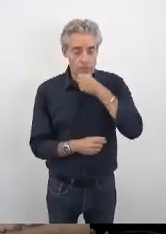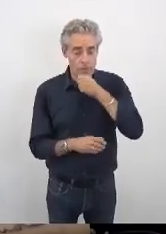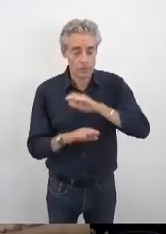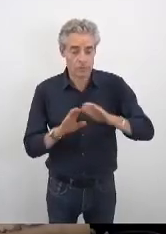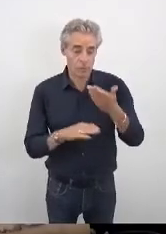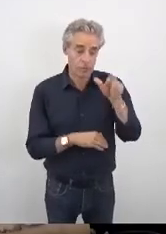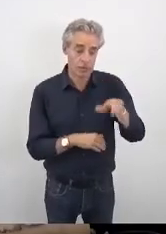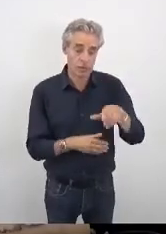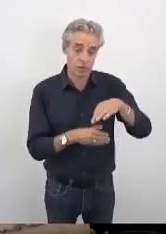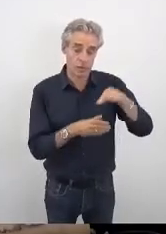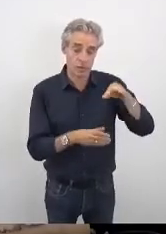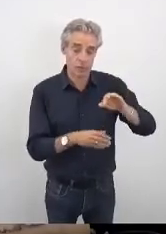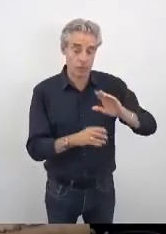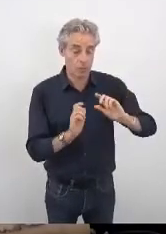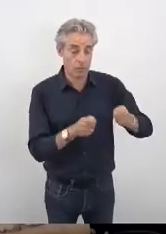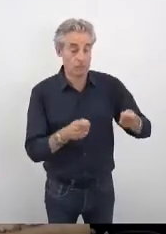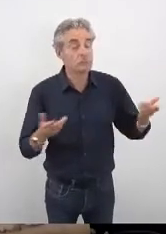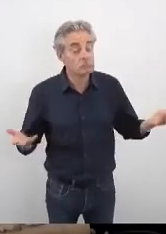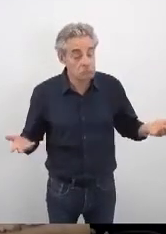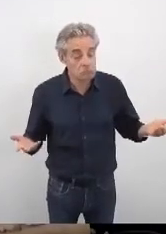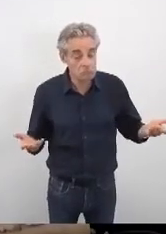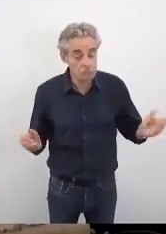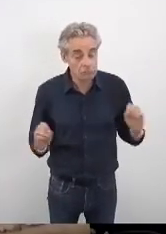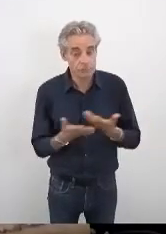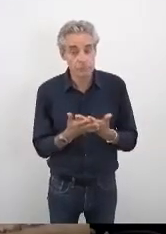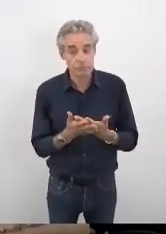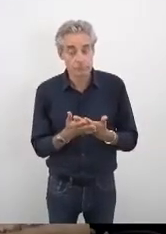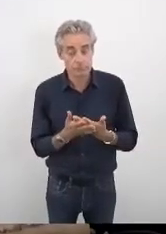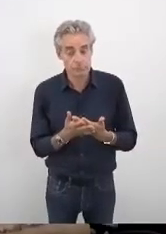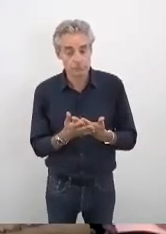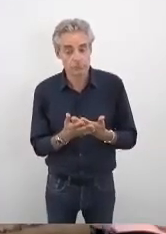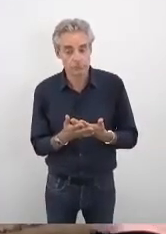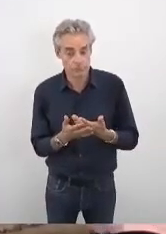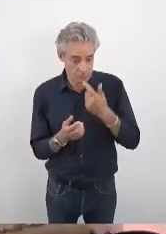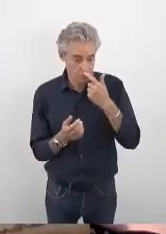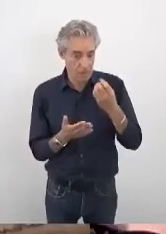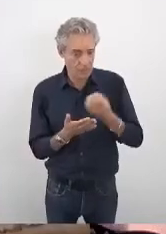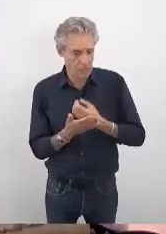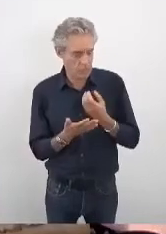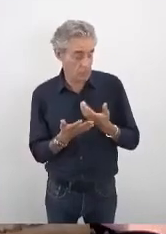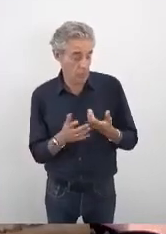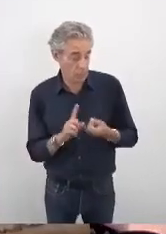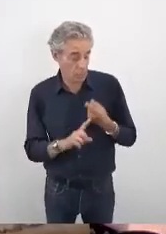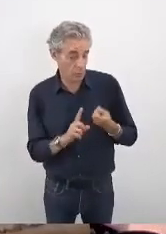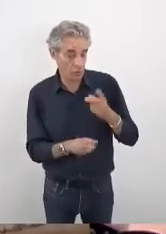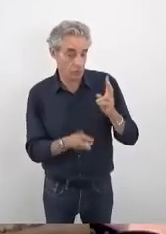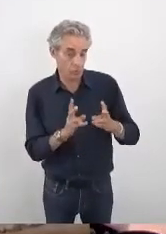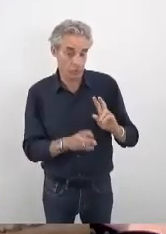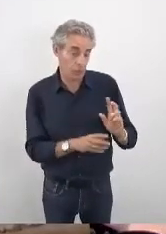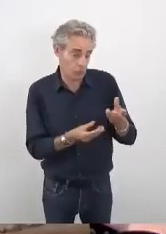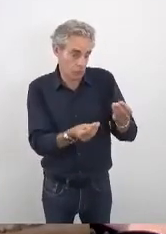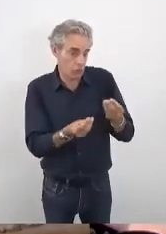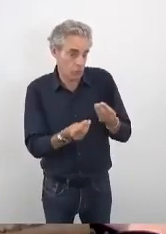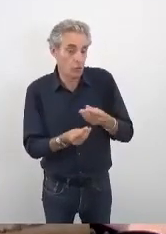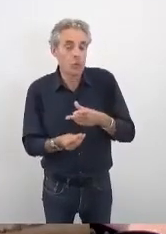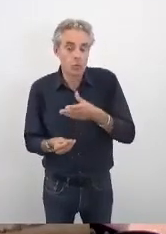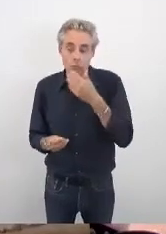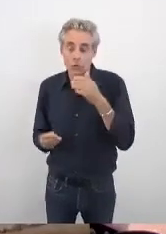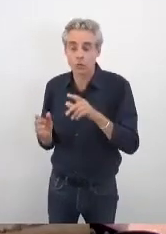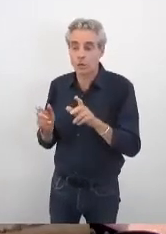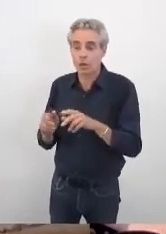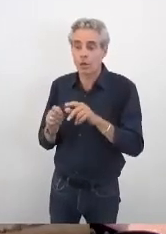autre élu qui s'en occupait. Ça nous semblait être une information importante que nous aurions pu avoir autrement que par ce